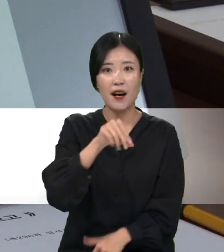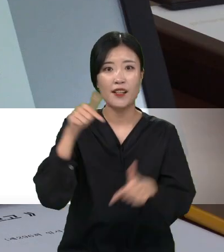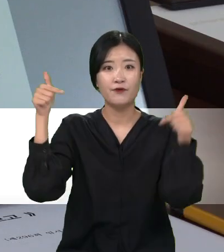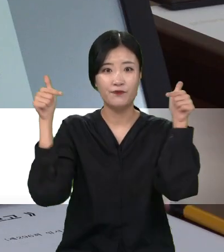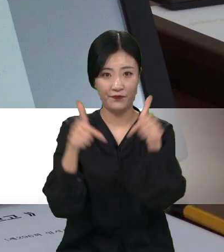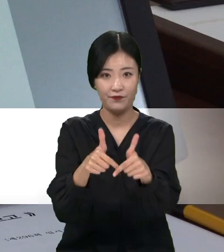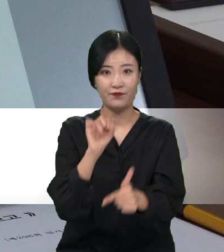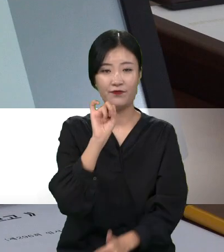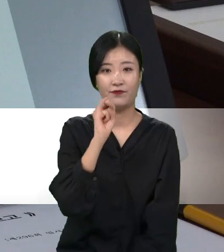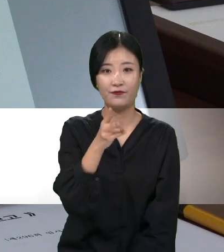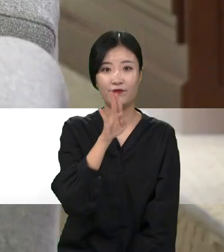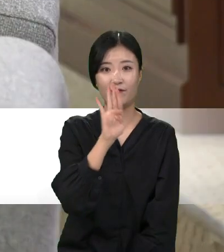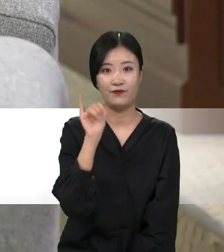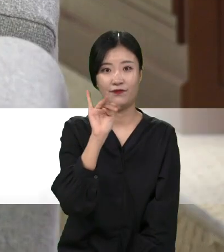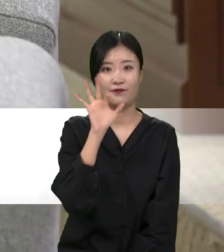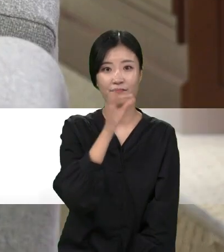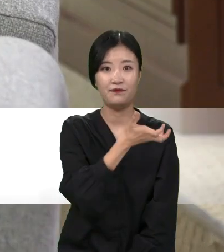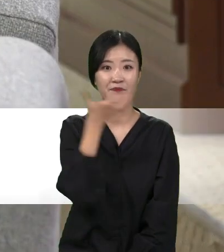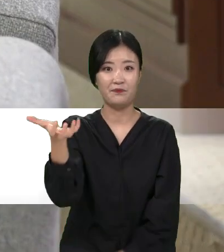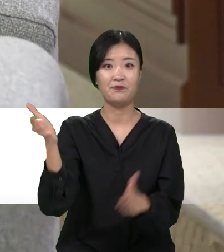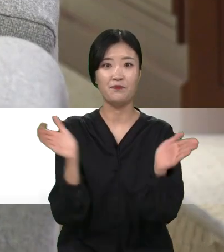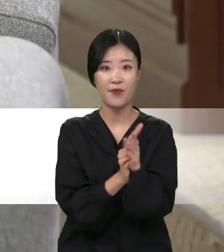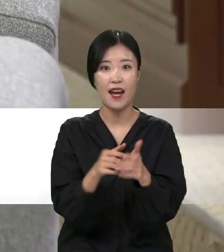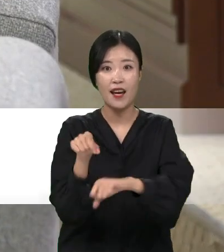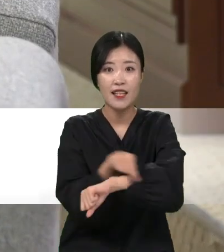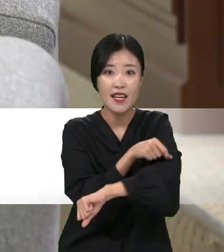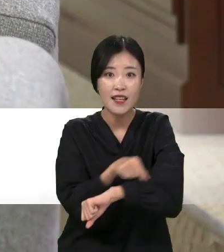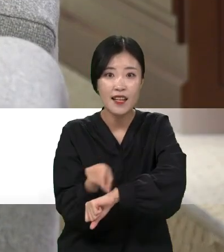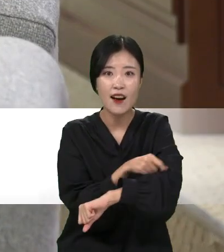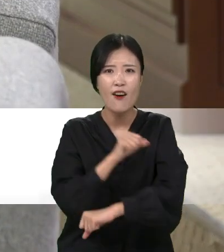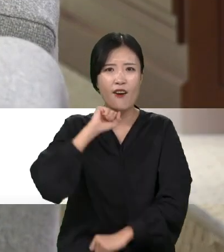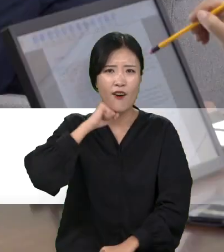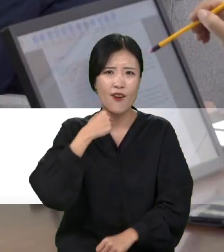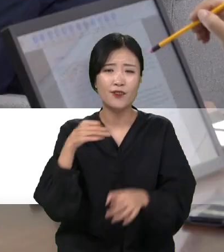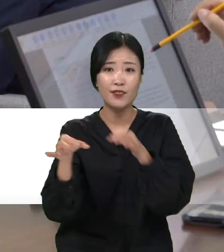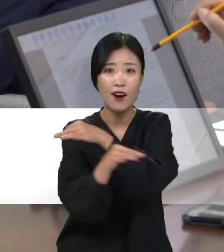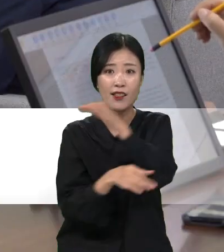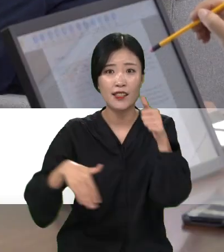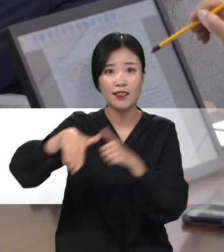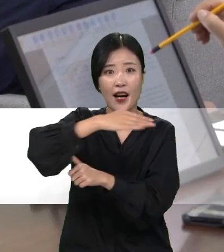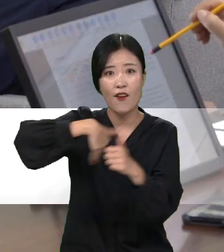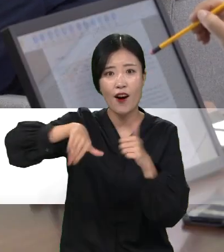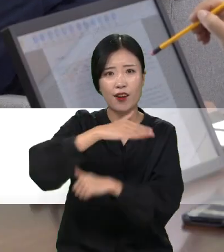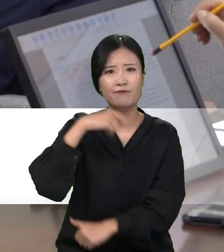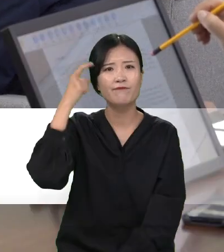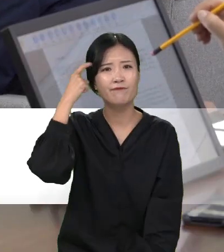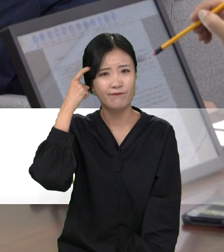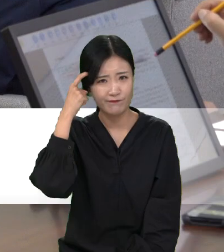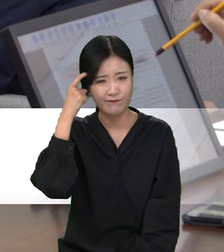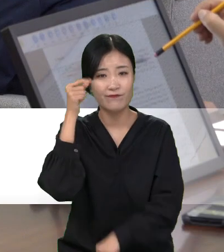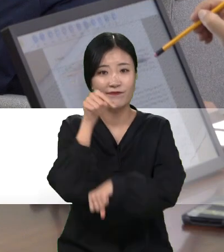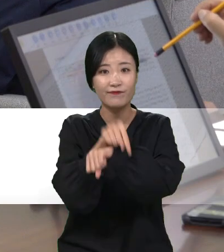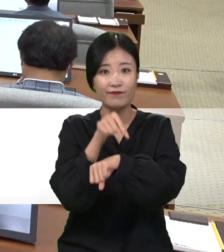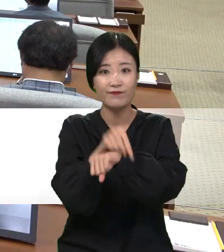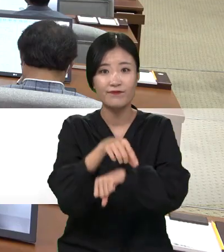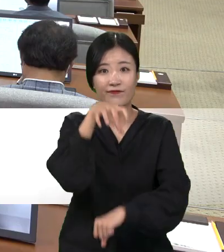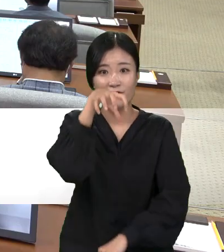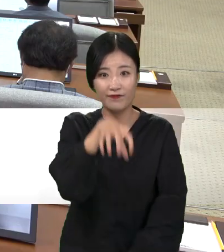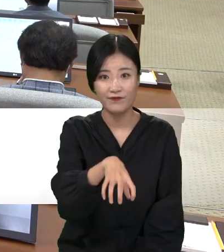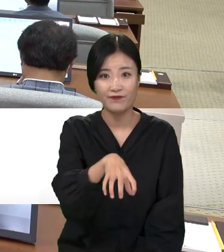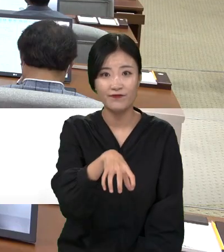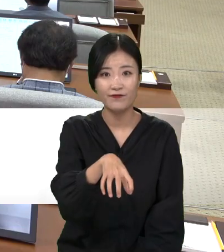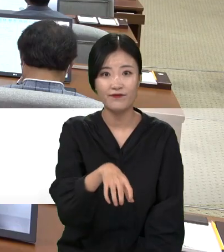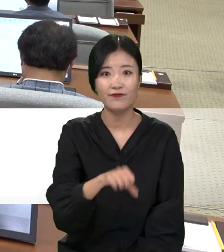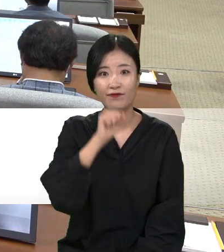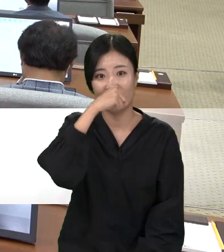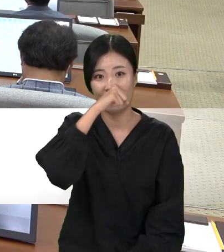삭감해 전액 예비비로 증액하기로 했습니다 특히 예결위 는 어려운 경제 상황을 고려해 의회사무국 예산